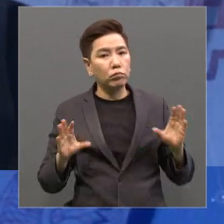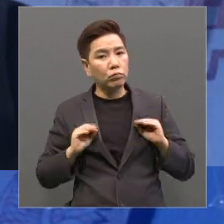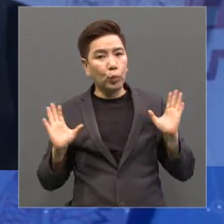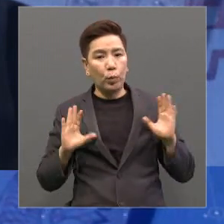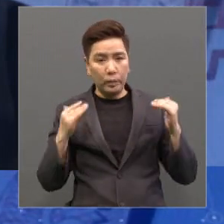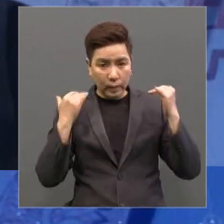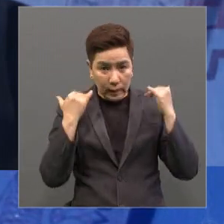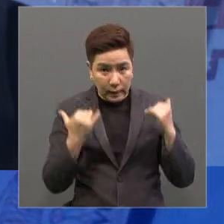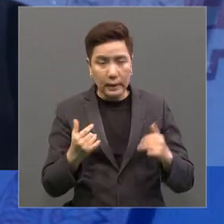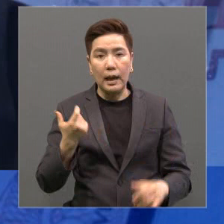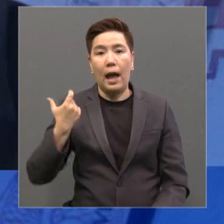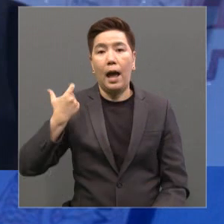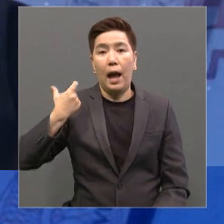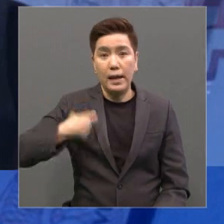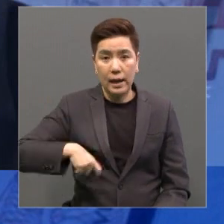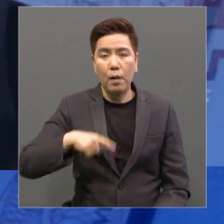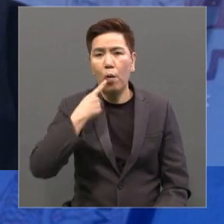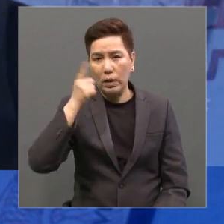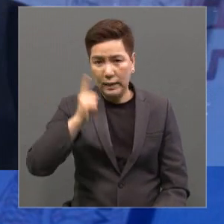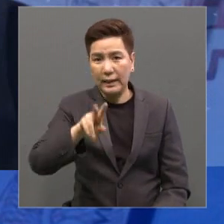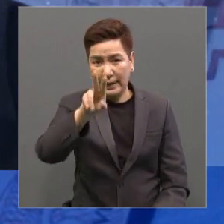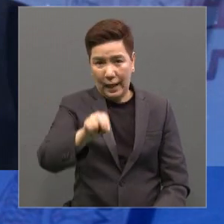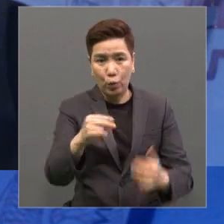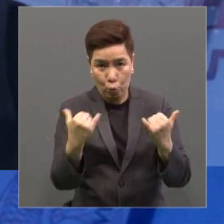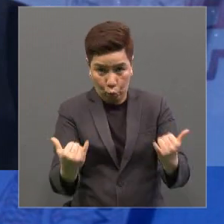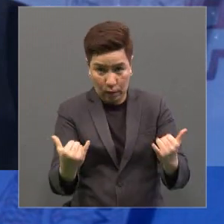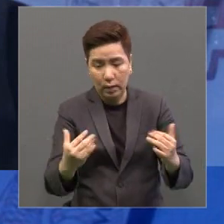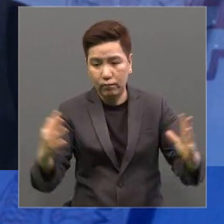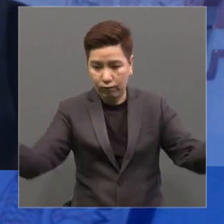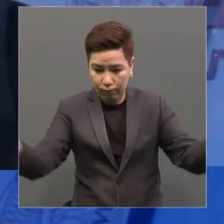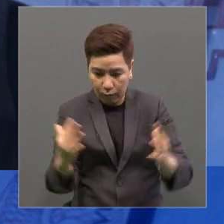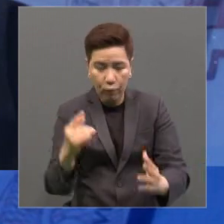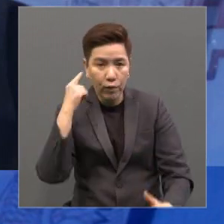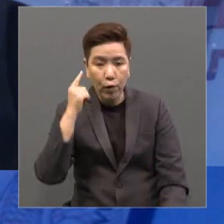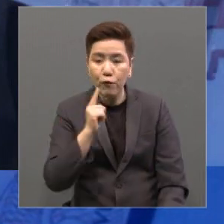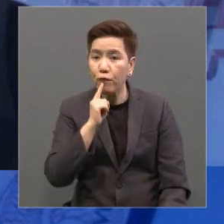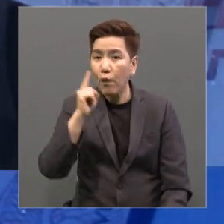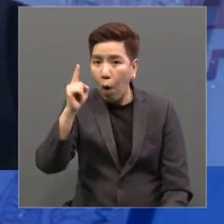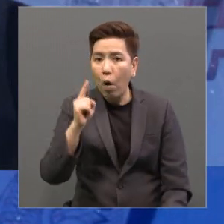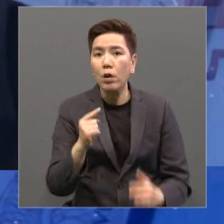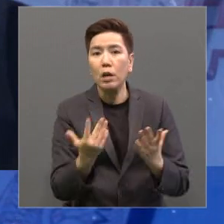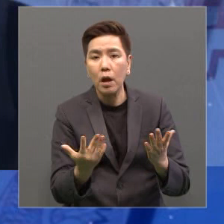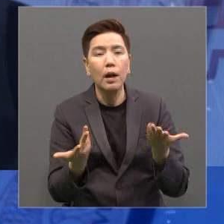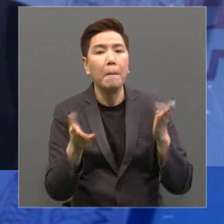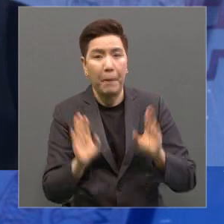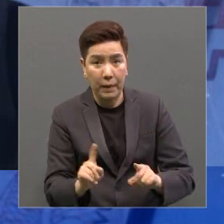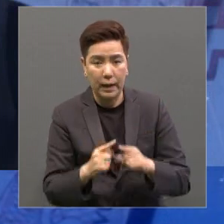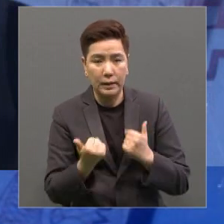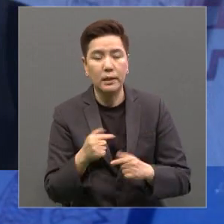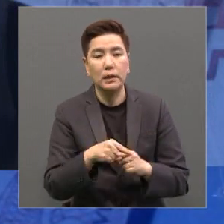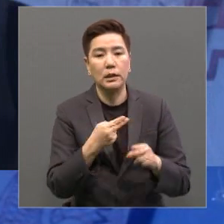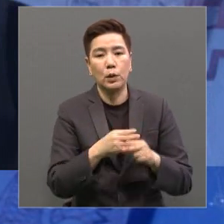ทีนี้พอมาถึงชั้นอัยการจริงๆตอนแรกนัดฟังคำสั่งวันนี้ว่าจะสั่งฟ้องไหมหรืออย่างไรปรากฏว่า